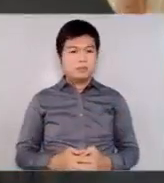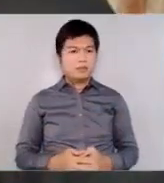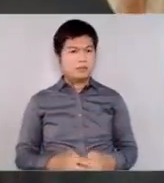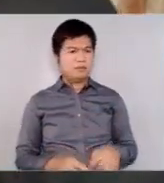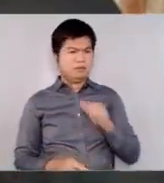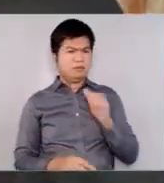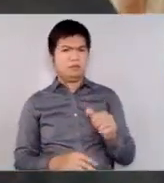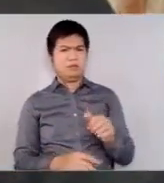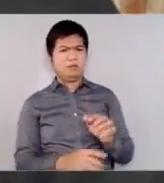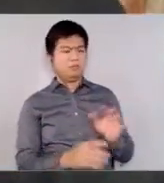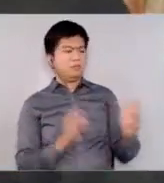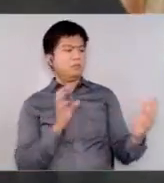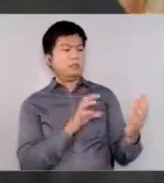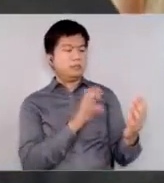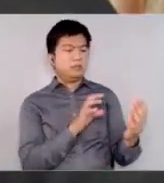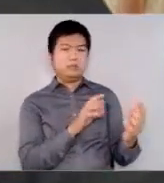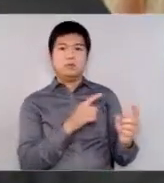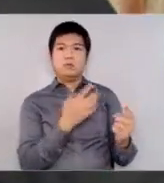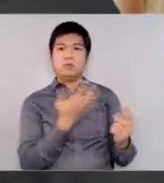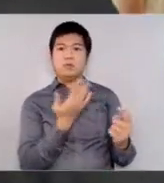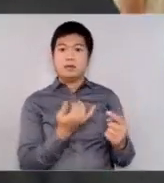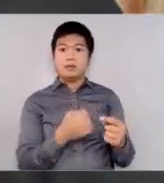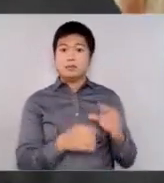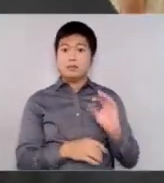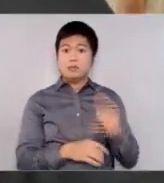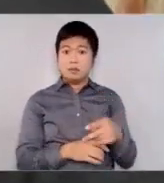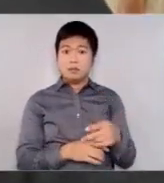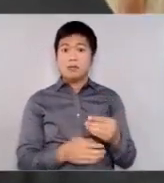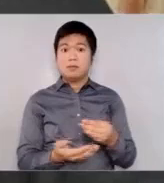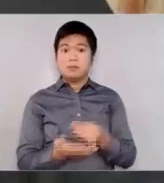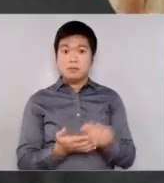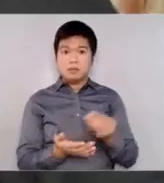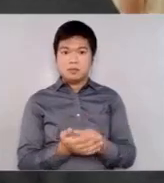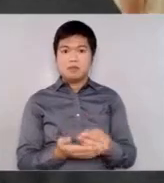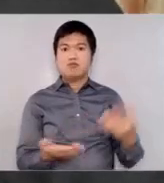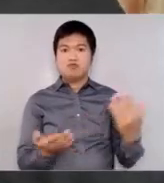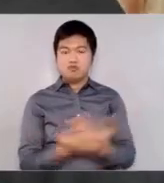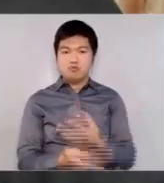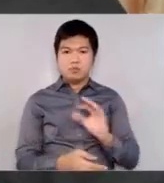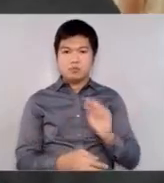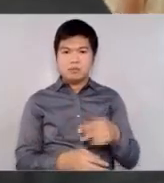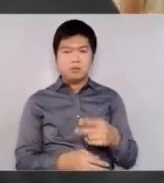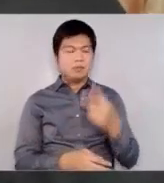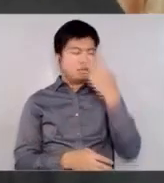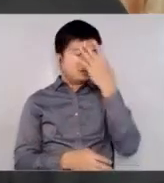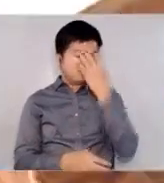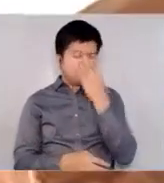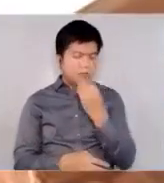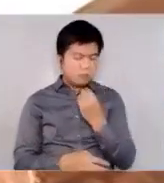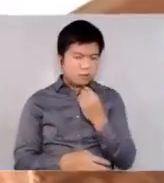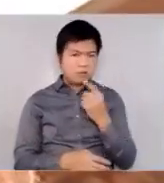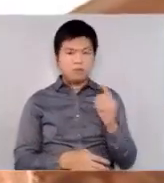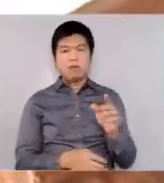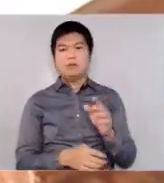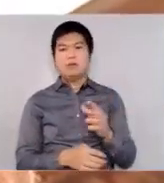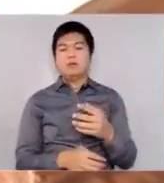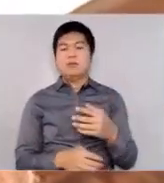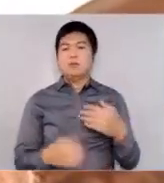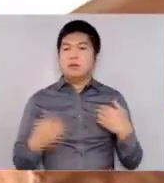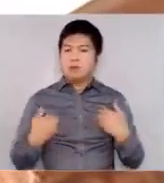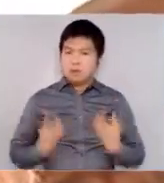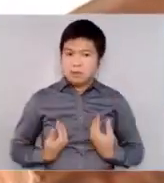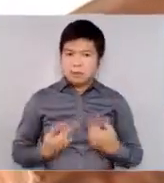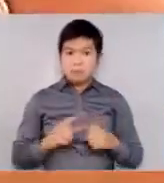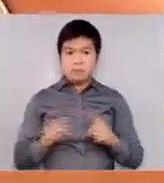dahil cellphone lang yan, bibili uli kita. Pinatulog ko siya, sabi ko matulog ka kasi parang pagod na pagod ka. Pero si